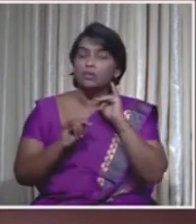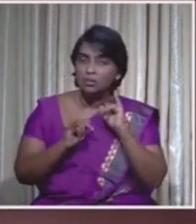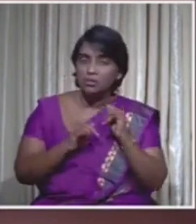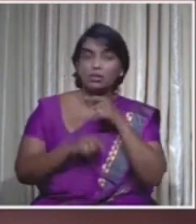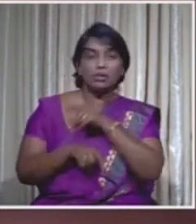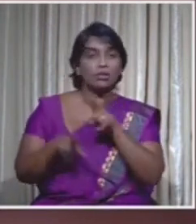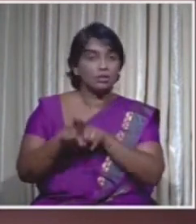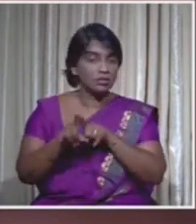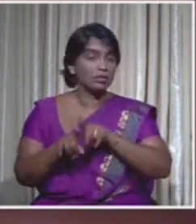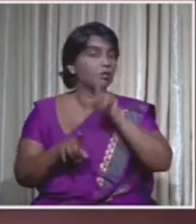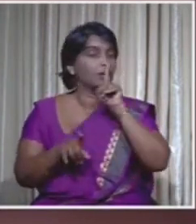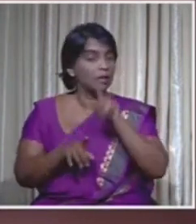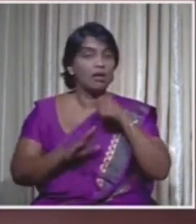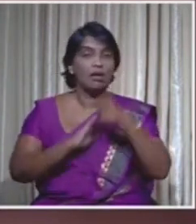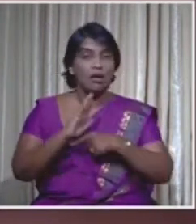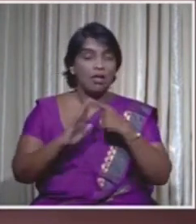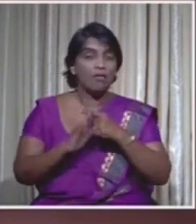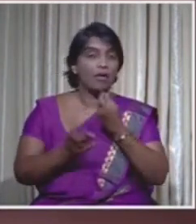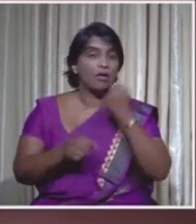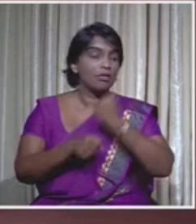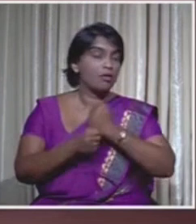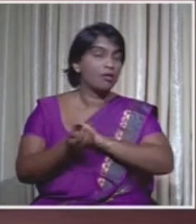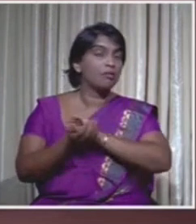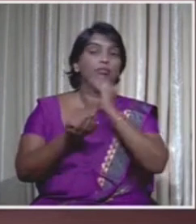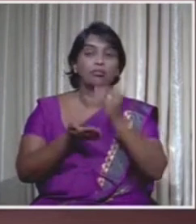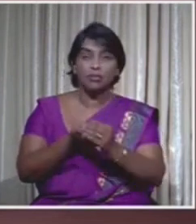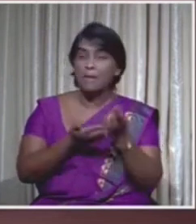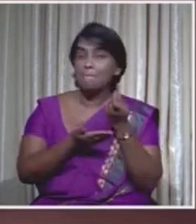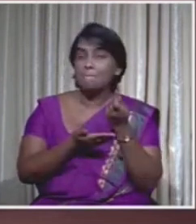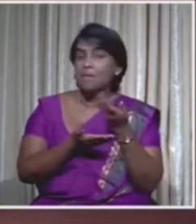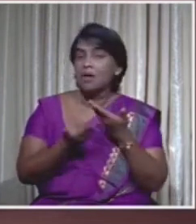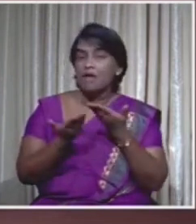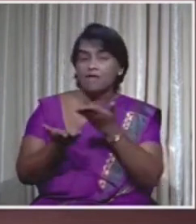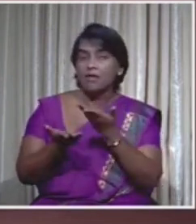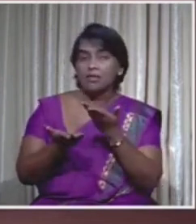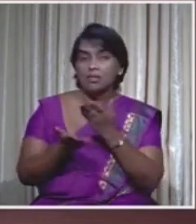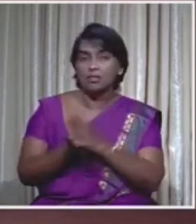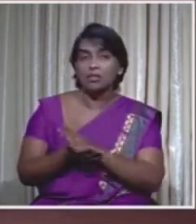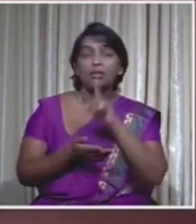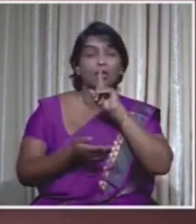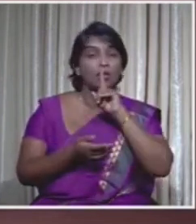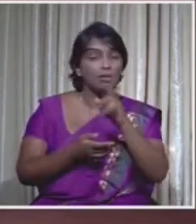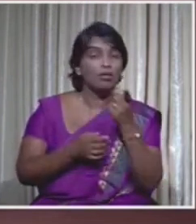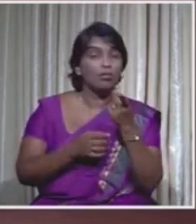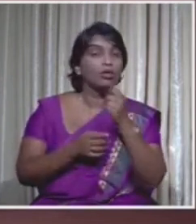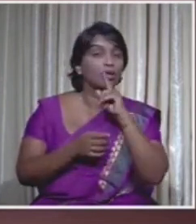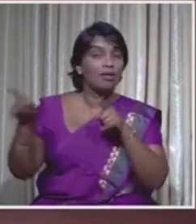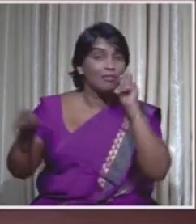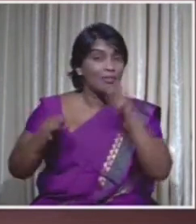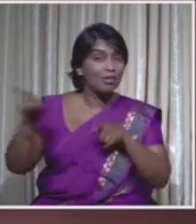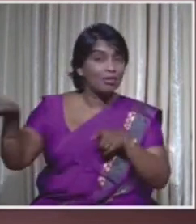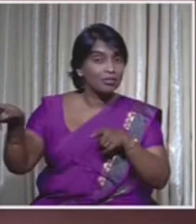ඒ වෙලාවේ ඇහුවනම් ලංකාවේ බහණ්ඩාගාරයේ සතුව කොච්චර මුදල් ප්‍රමාණයක් තියෙනවද කියලා තමුනාසලා මුදල් ප්‍රමාණය කියන්න සිද්ධ